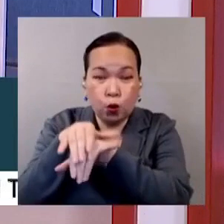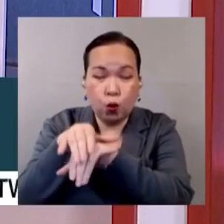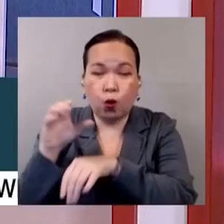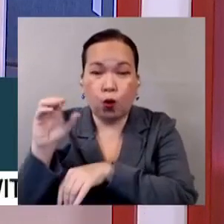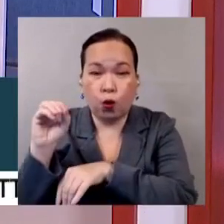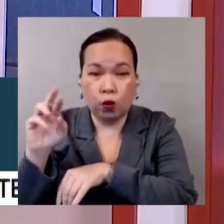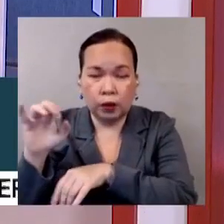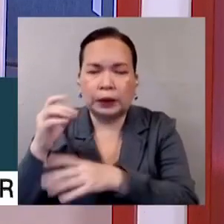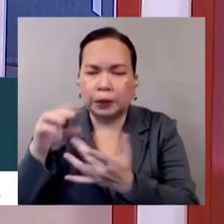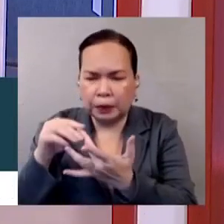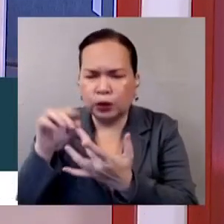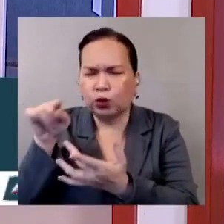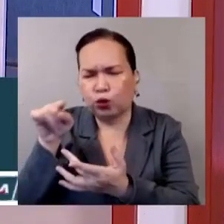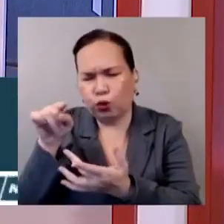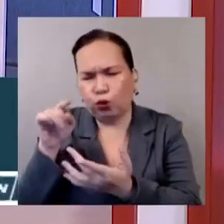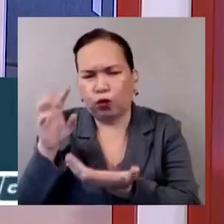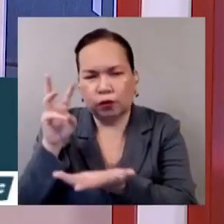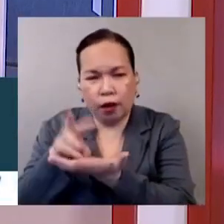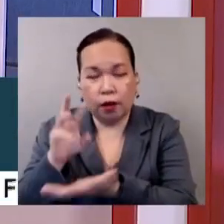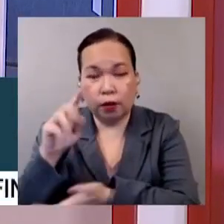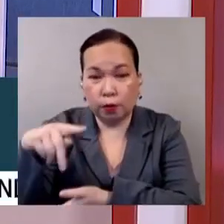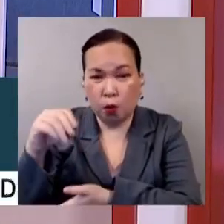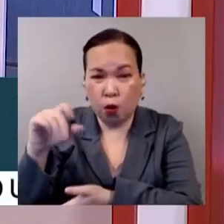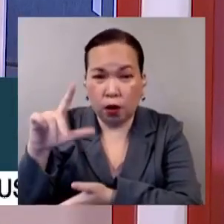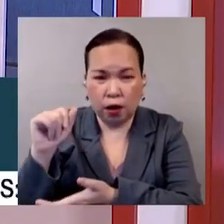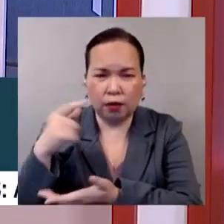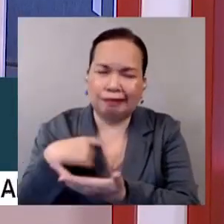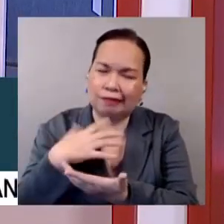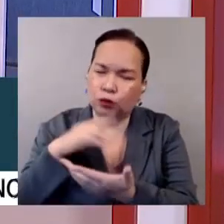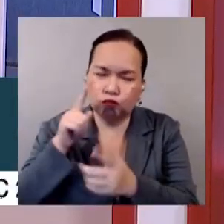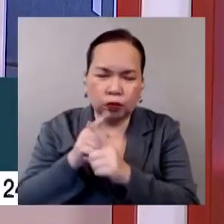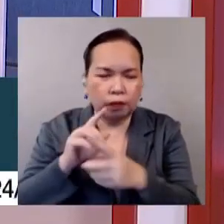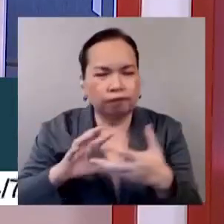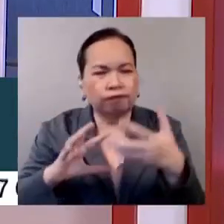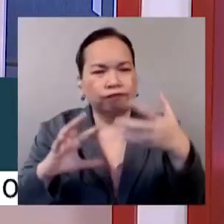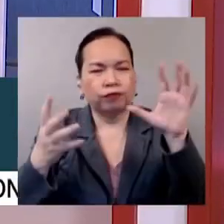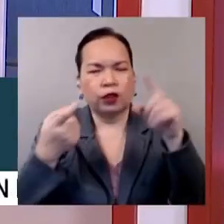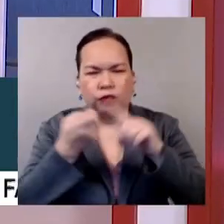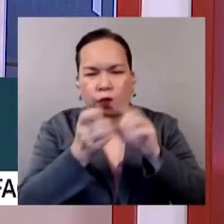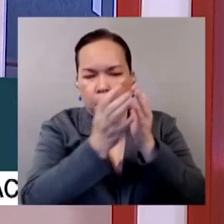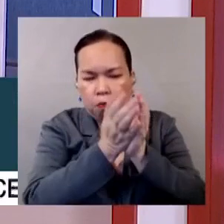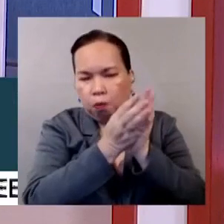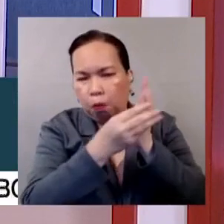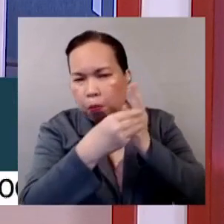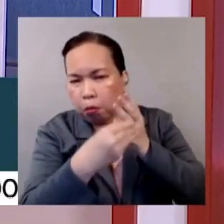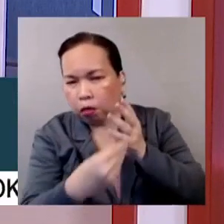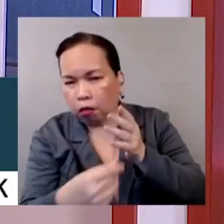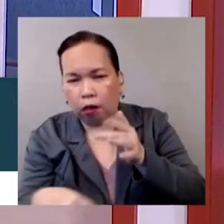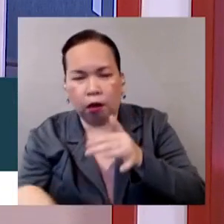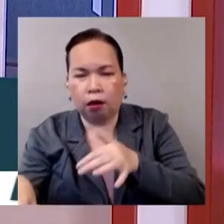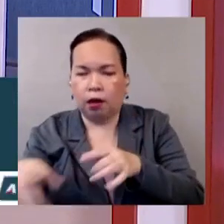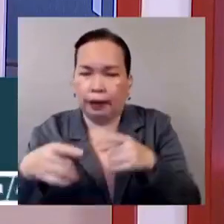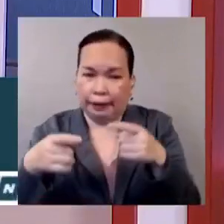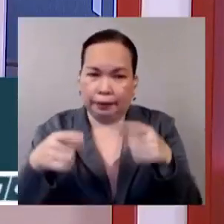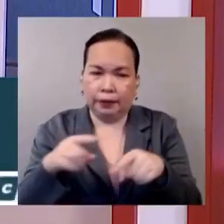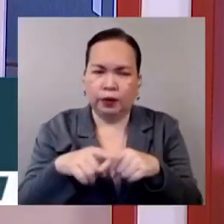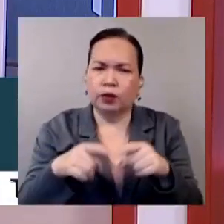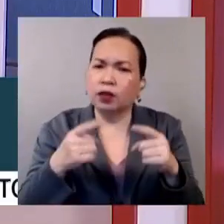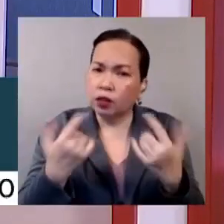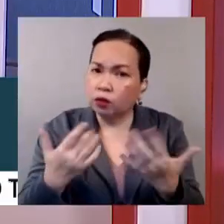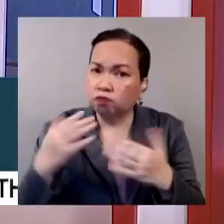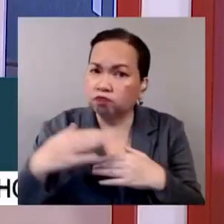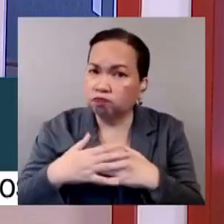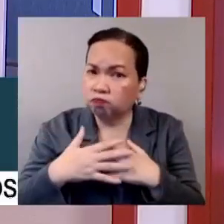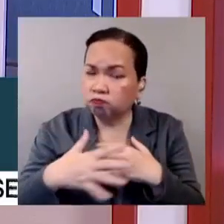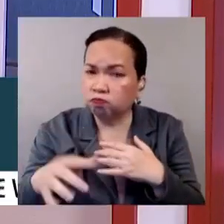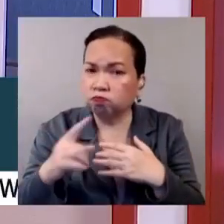which has been hardest hit by the oil spill and the disaster that followed. Now, Mayor Cruz, what is the immediate effect of the lifting of the fishing ban in